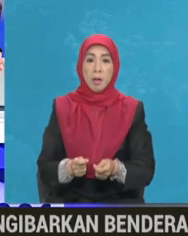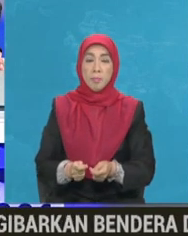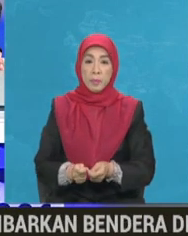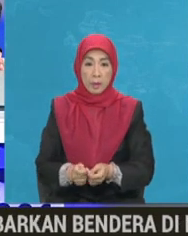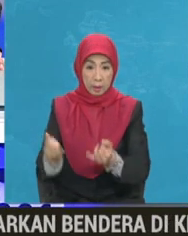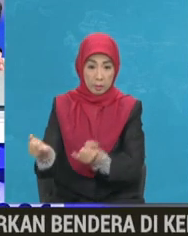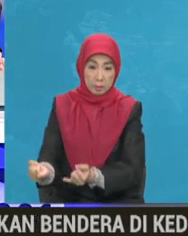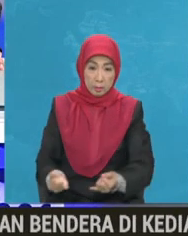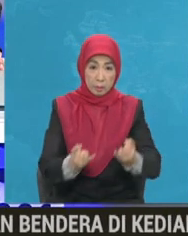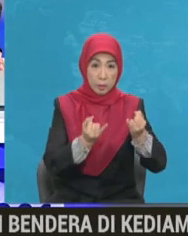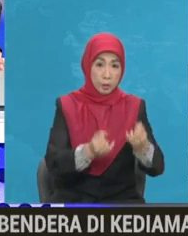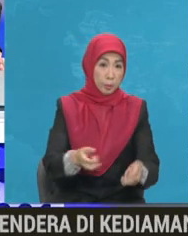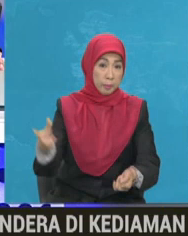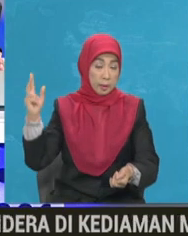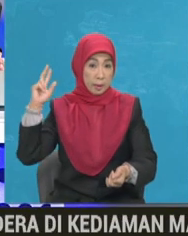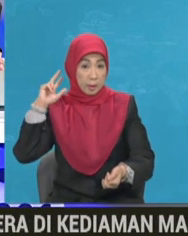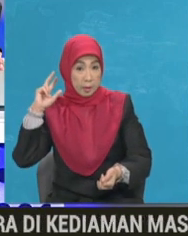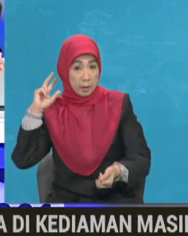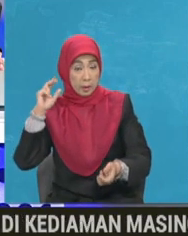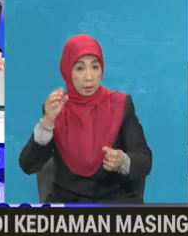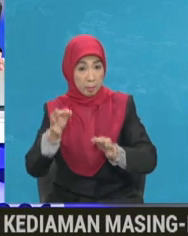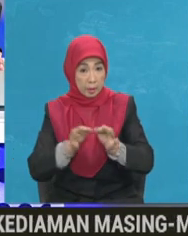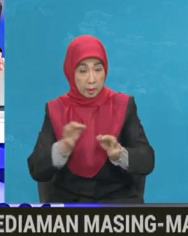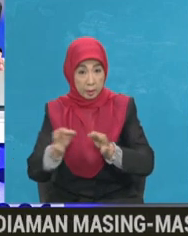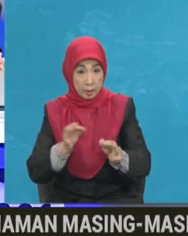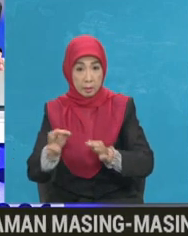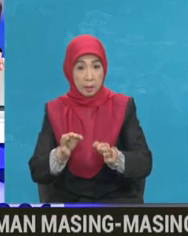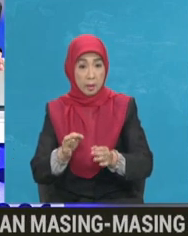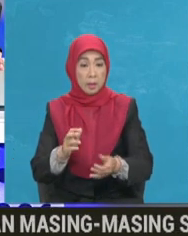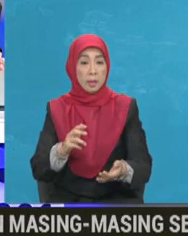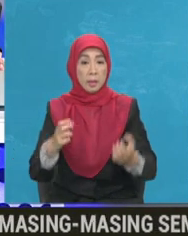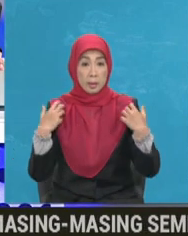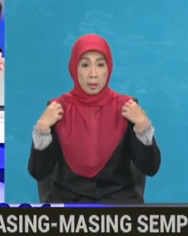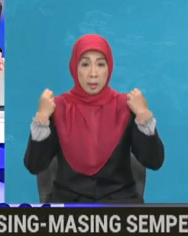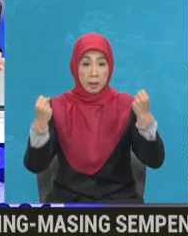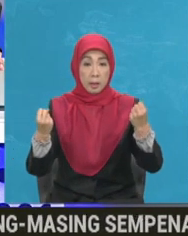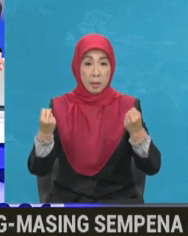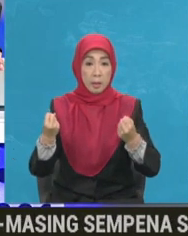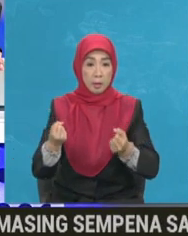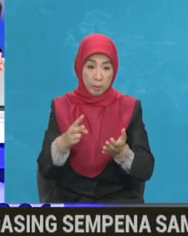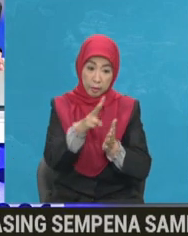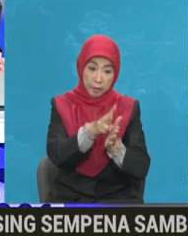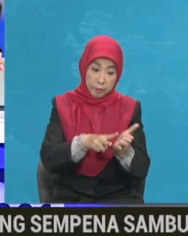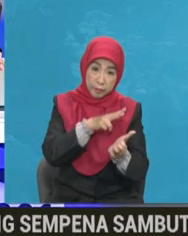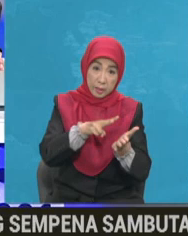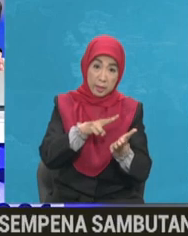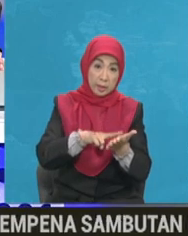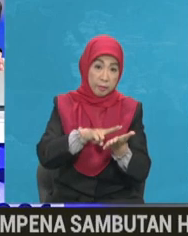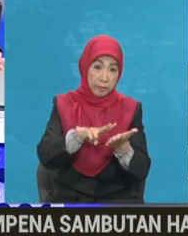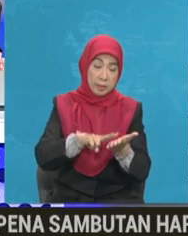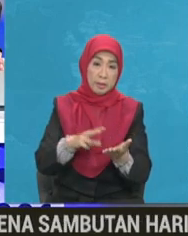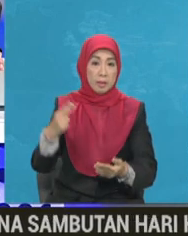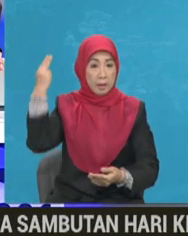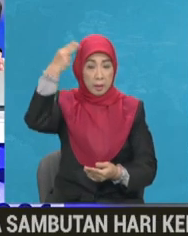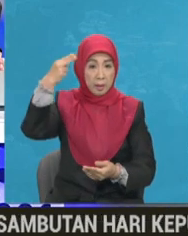ini dijemput untuk mendengar penerangan grobogkan suren kesehatan yang termasuk dalam Desa Haji Kendal yang Serikat mata